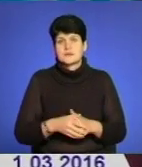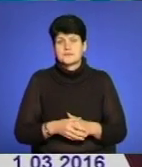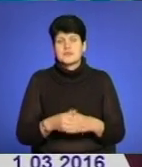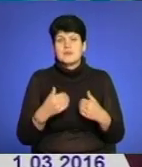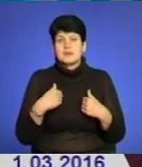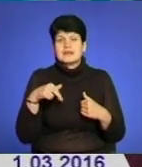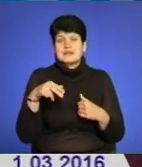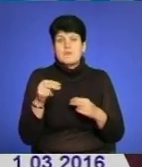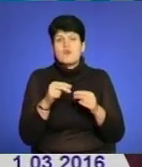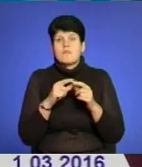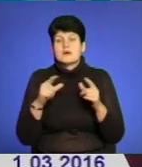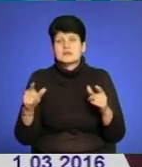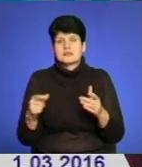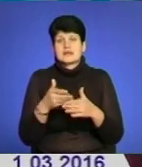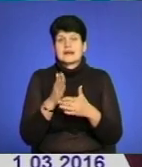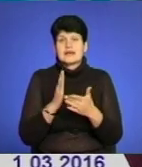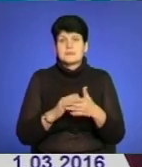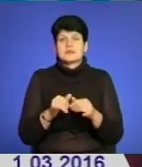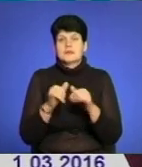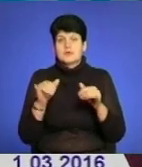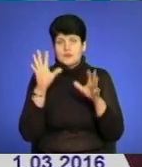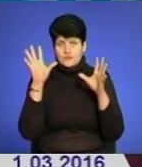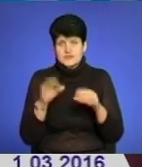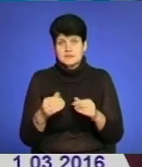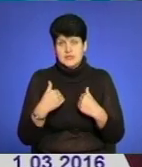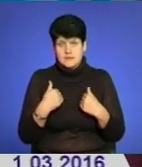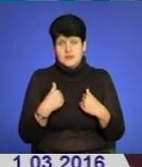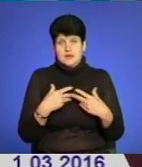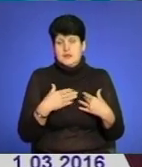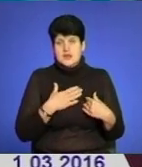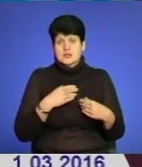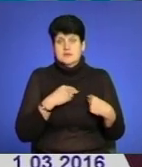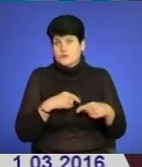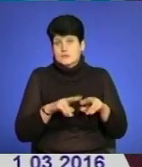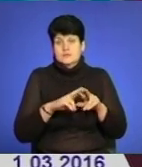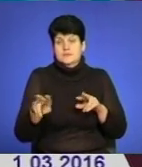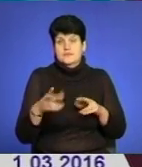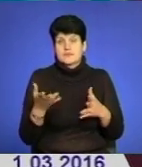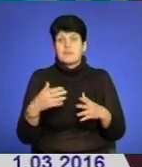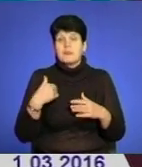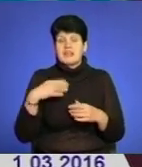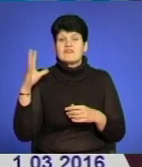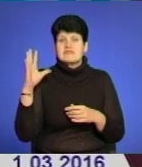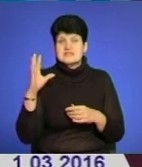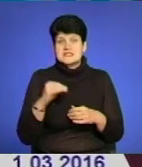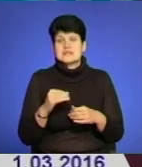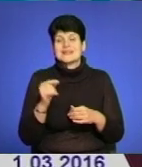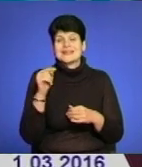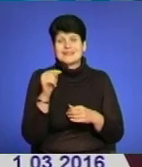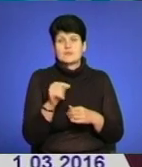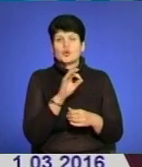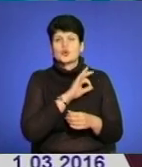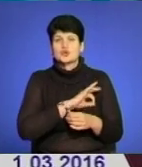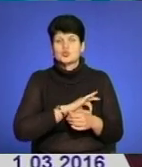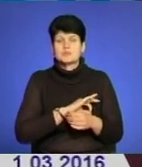в магазин, хліб піднімають для всіх і піднімають так само для наших працівників тролейбусного. Ми всі тим самим